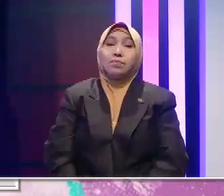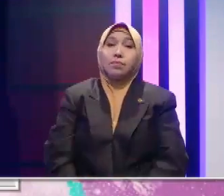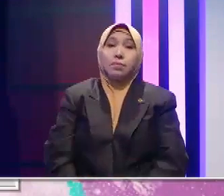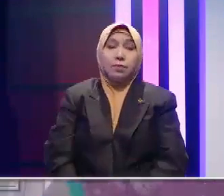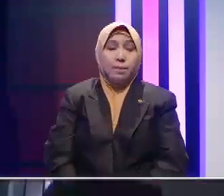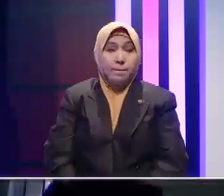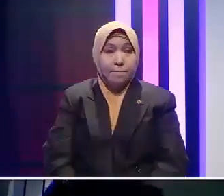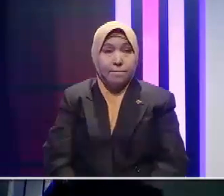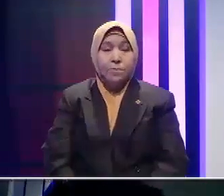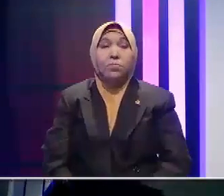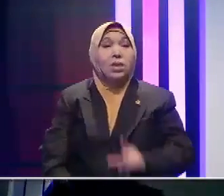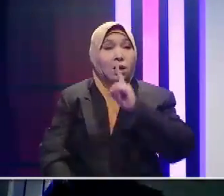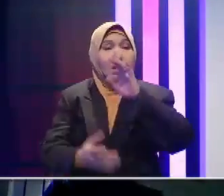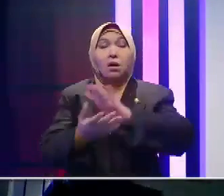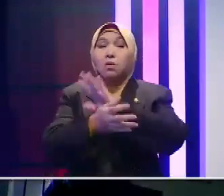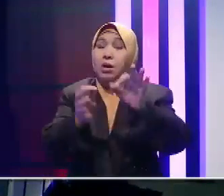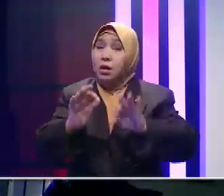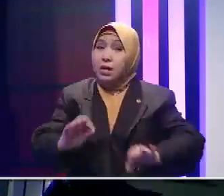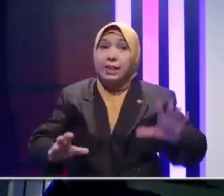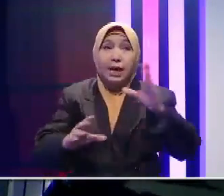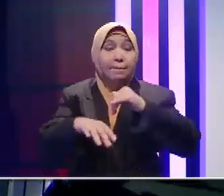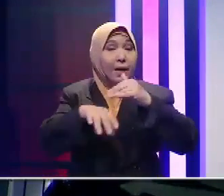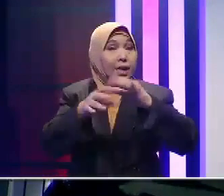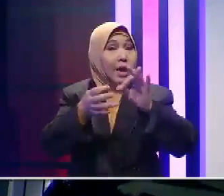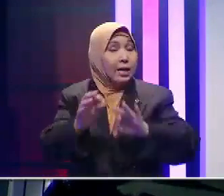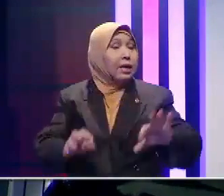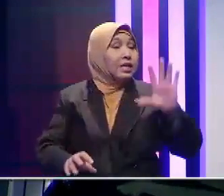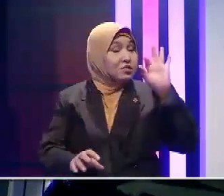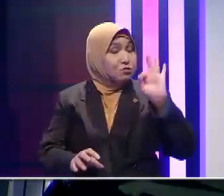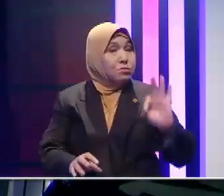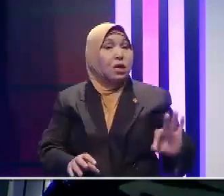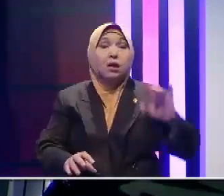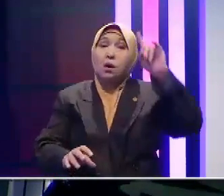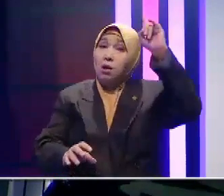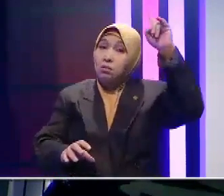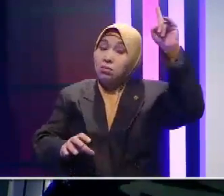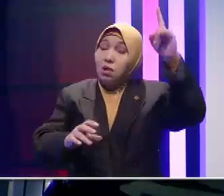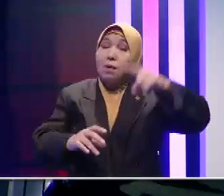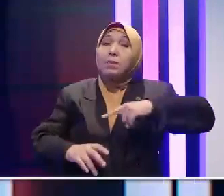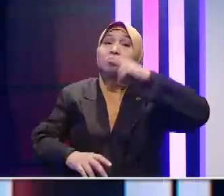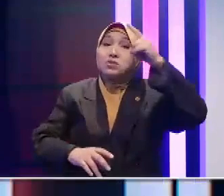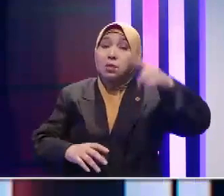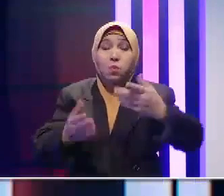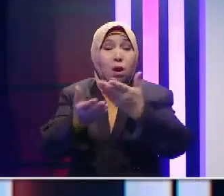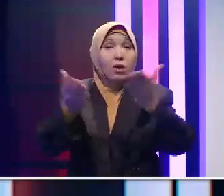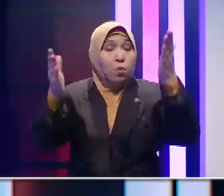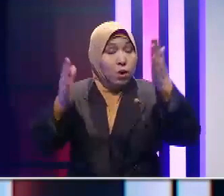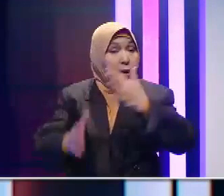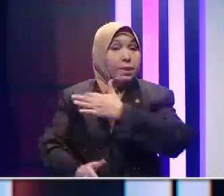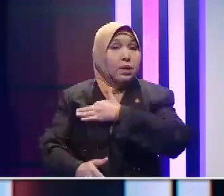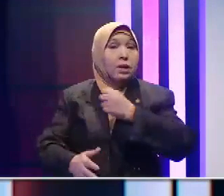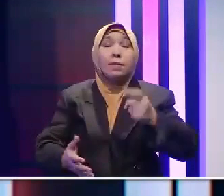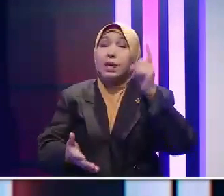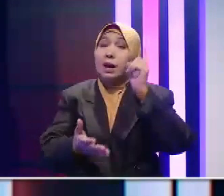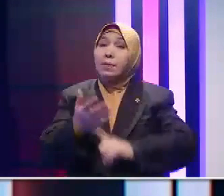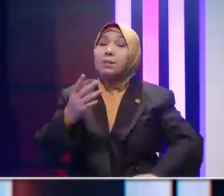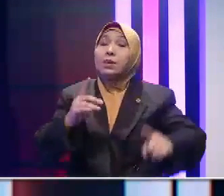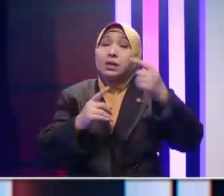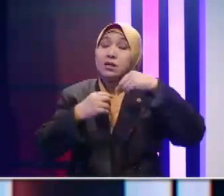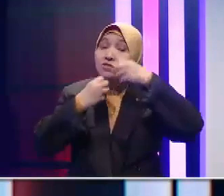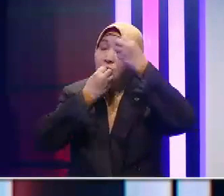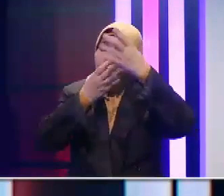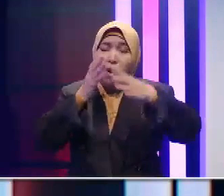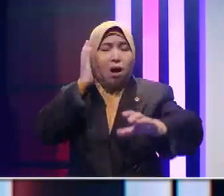Azim. Sadaqallahul Azim. Dan pada ayat yang ke-9, Allah Ta'ala berfirman, wahai orang-orang yang beriman, apabila diserukan